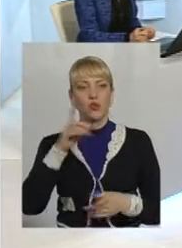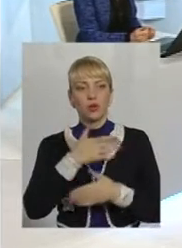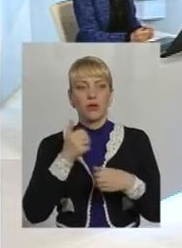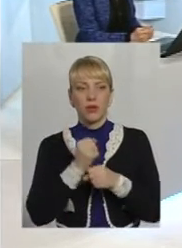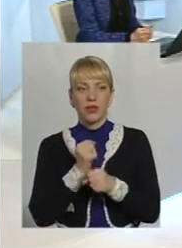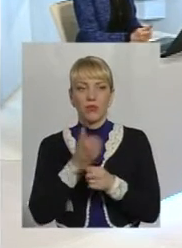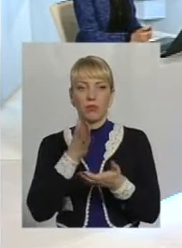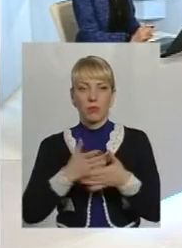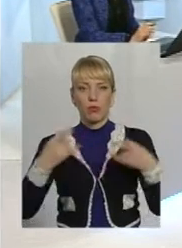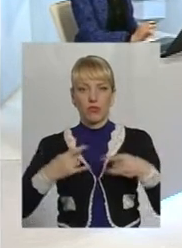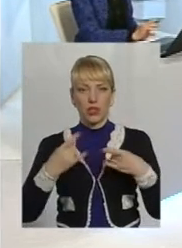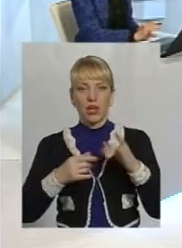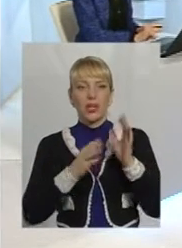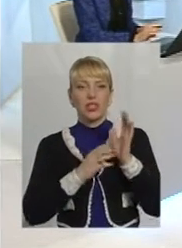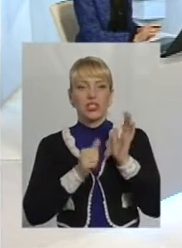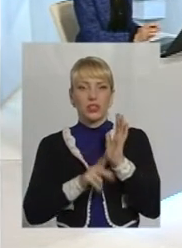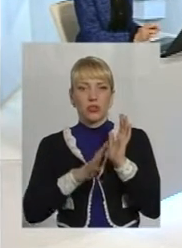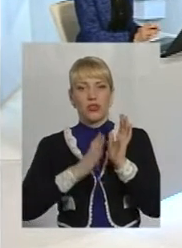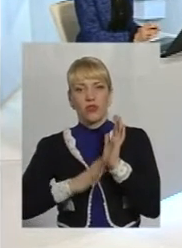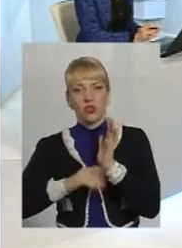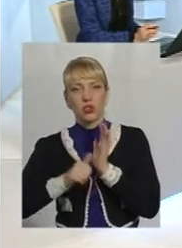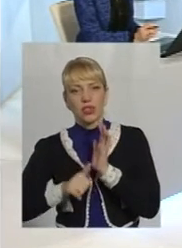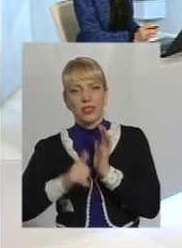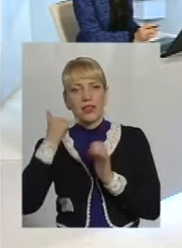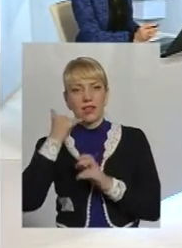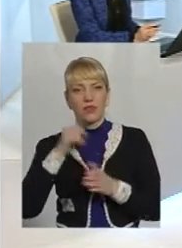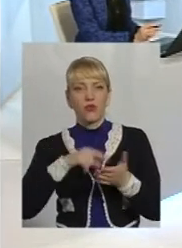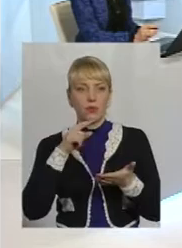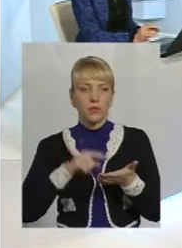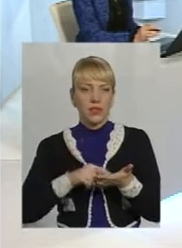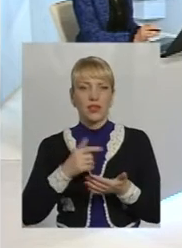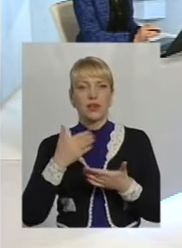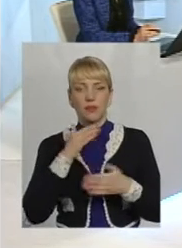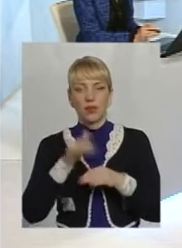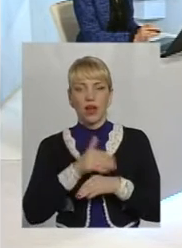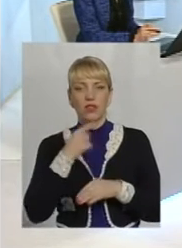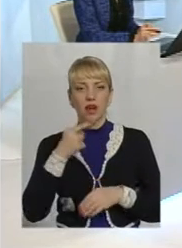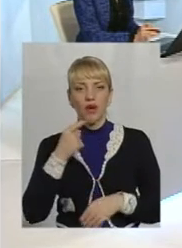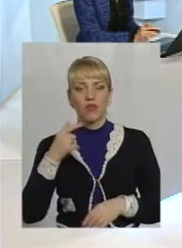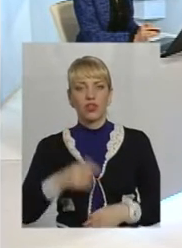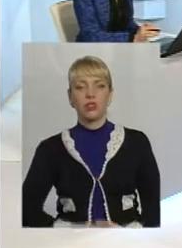ефірі 61-90-60. У нас є дзвінок телефонний. Слухаємо вас. Говоріть, будь ласка.